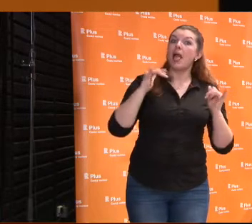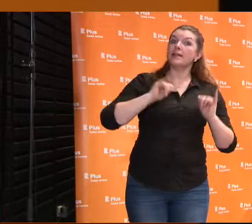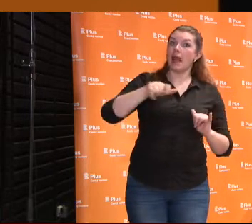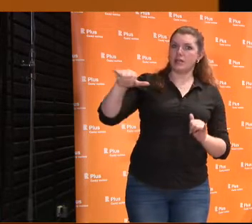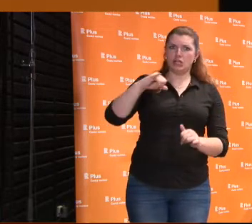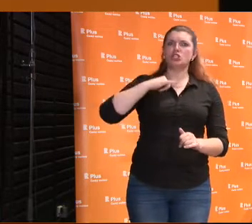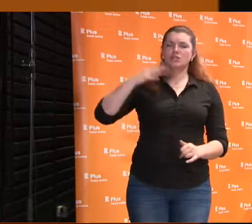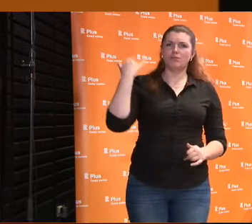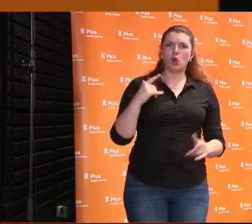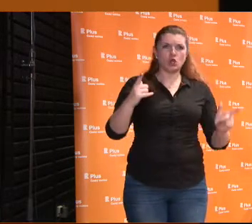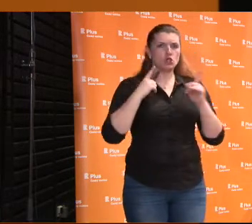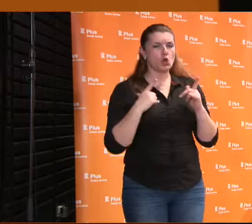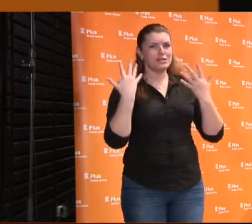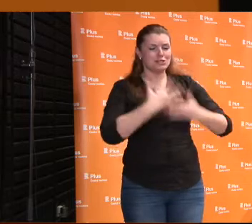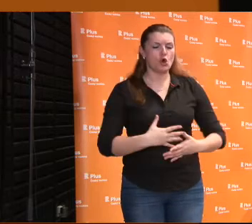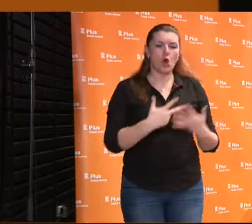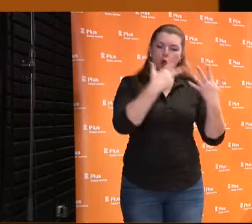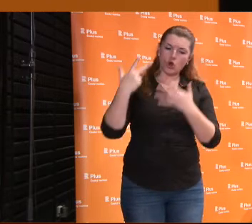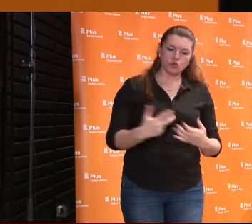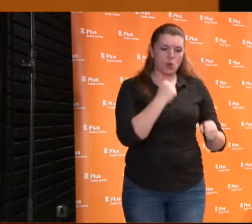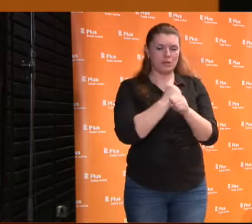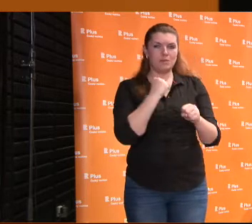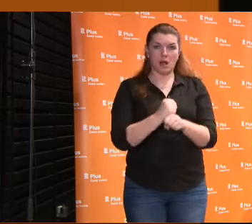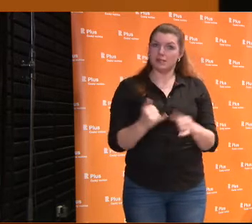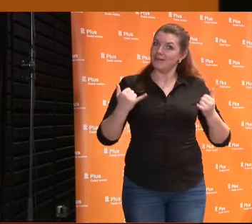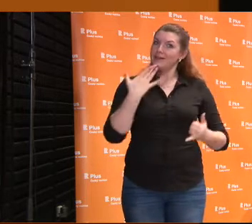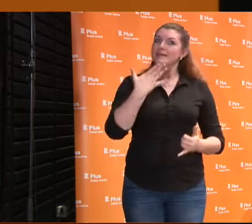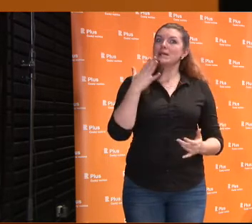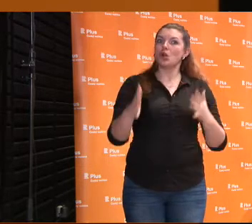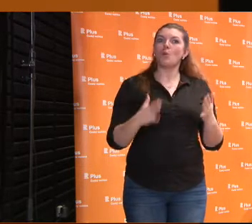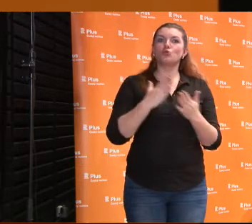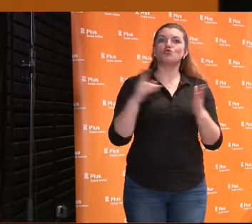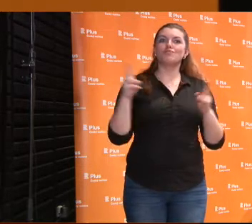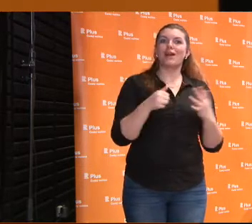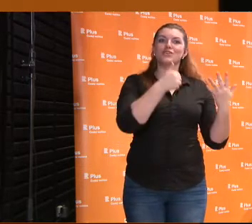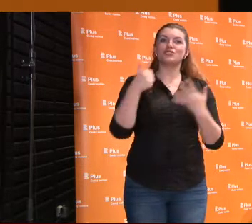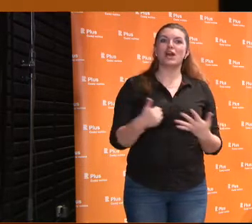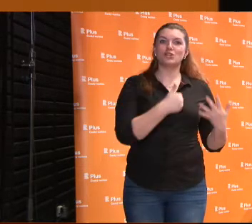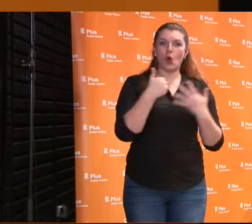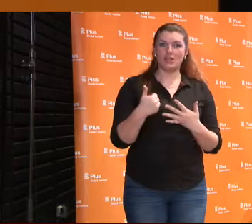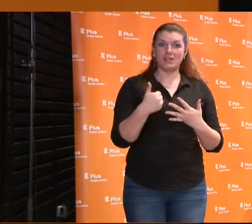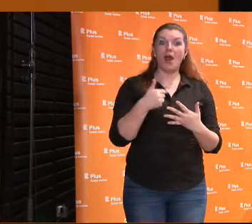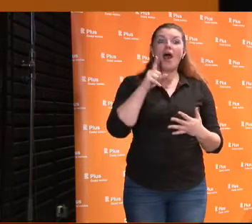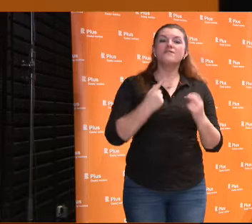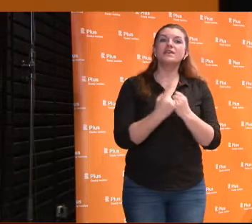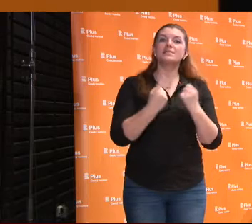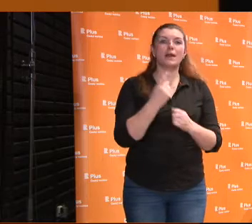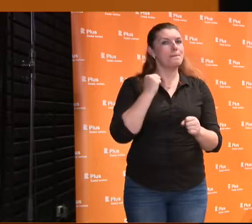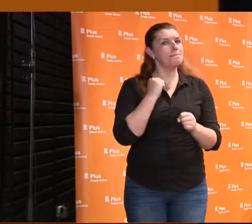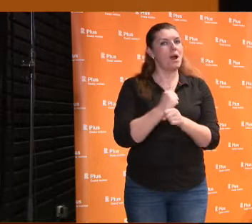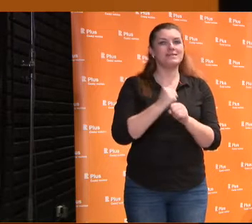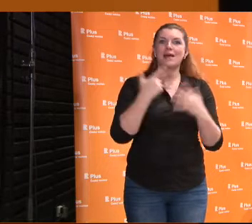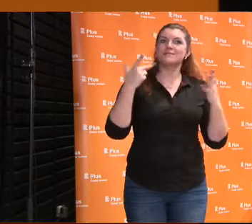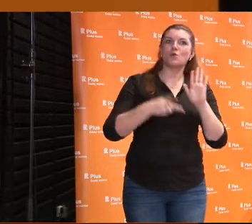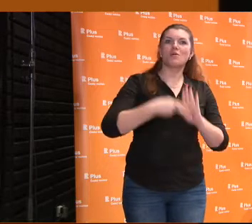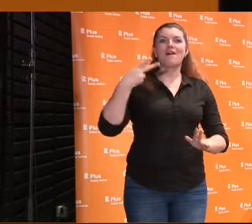u strojů a 8 hodin pracovali, pracují v 6-hodinových směnách, zvýšili svoji produktivitu 7x, a